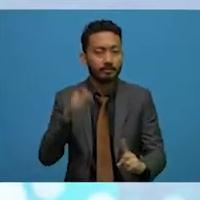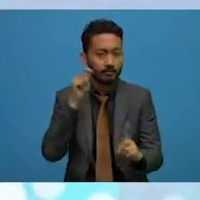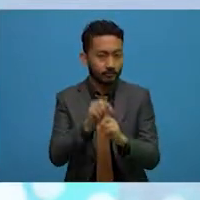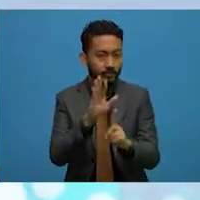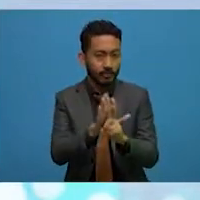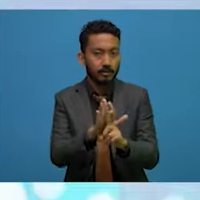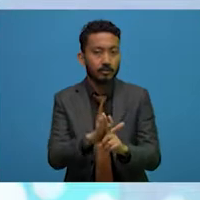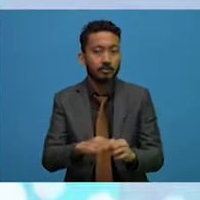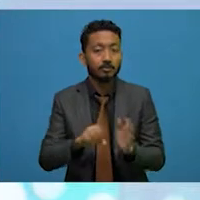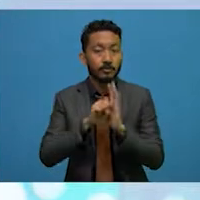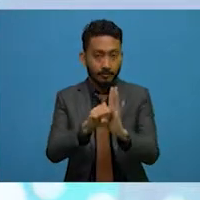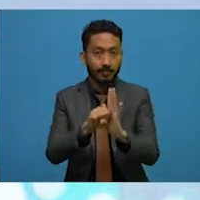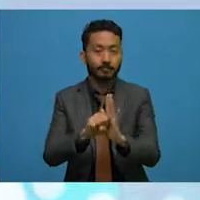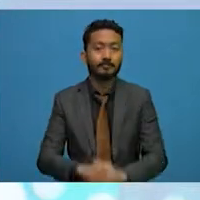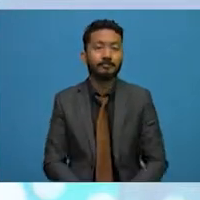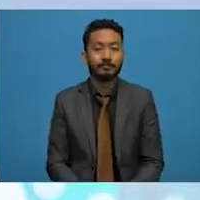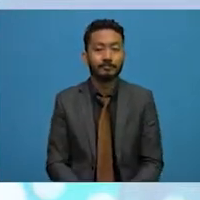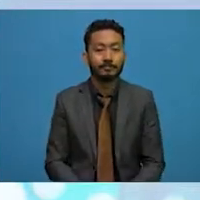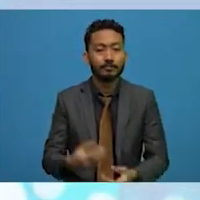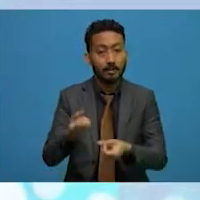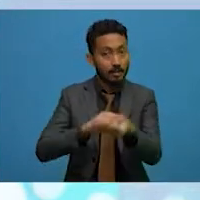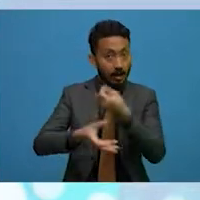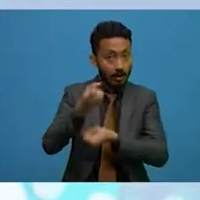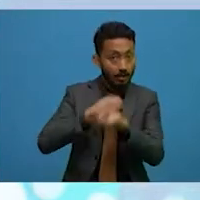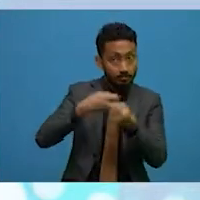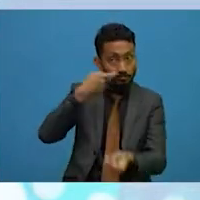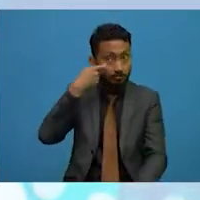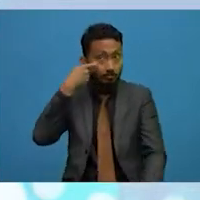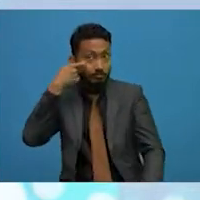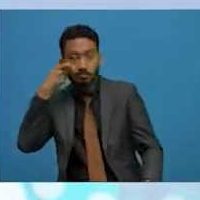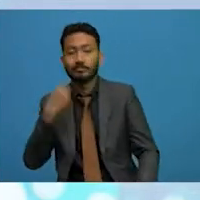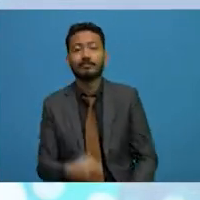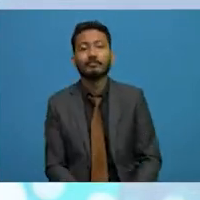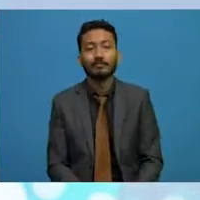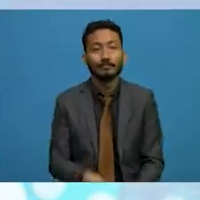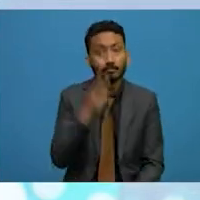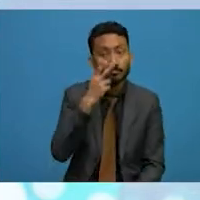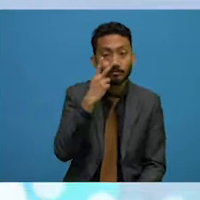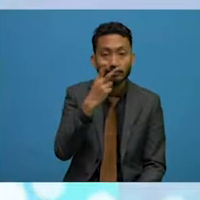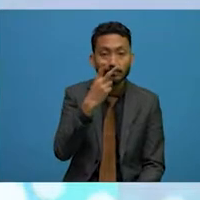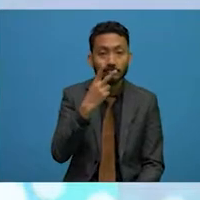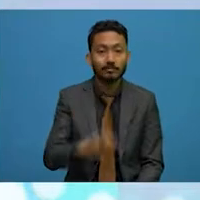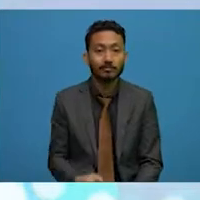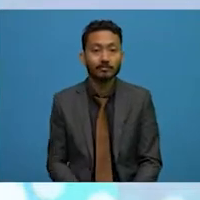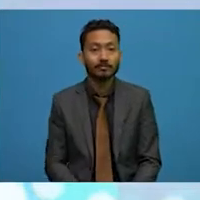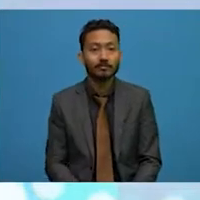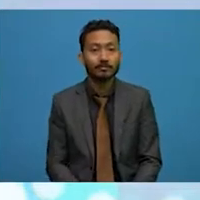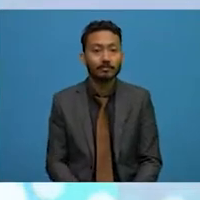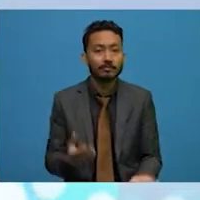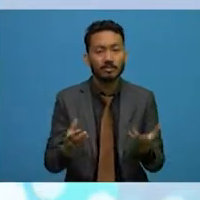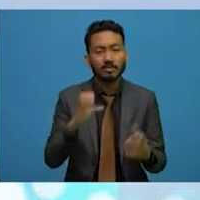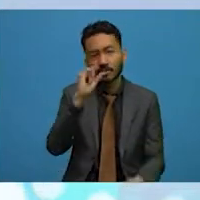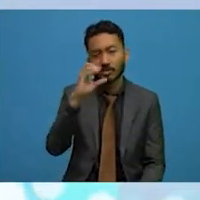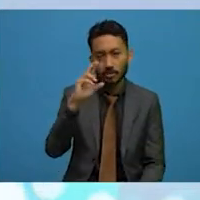persembahan dan menarik minat khalayak. Mari kita lihat pertimbangan atau ciri-ciri yang